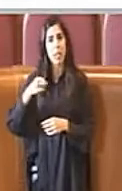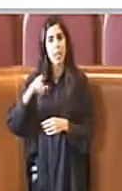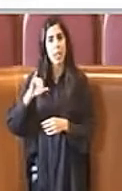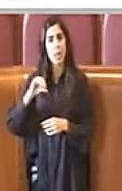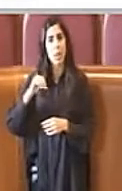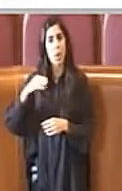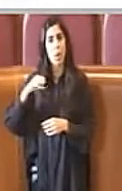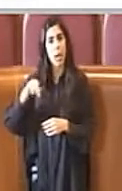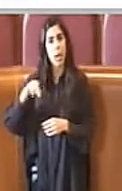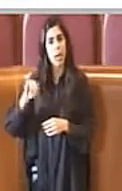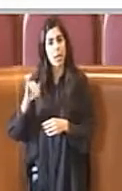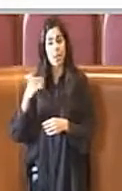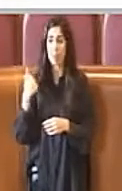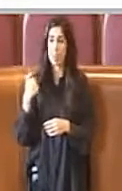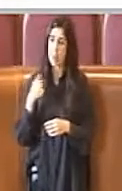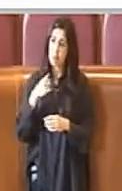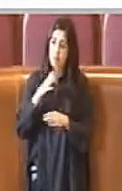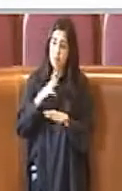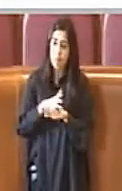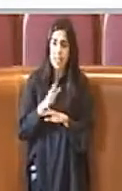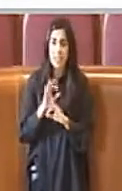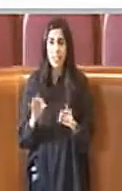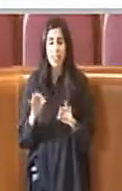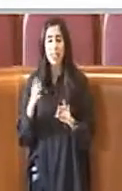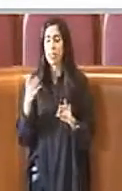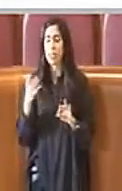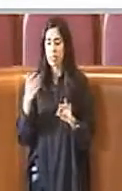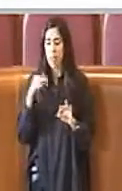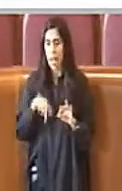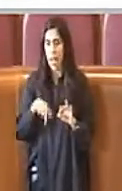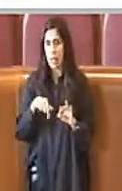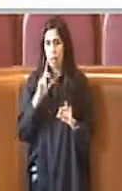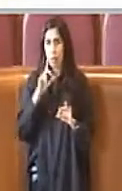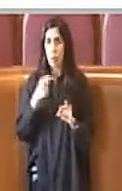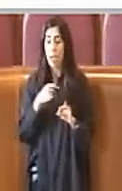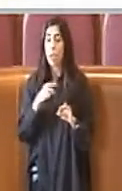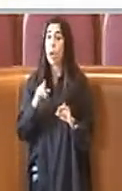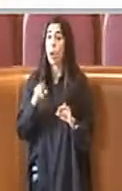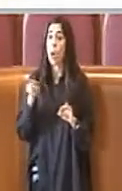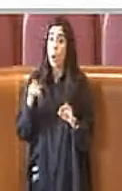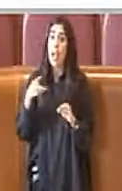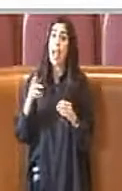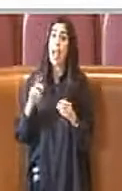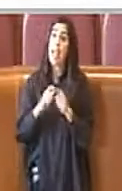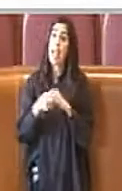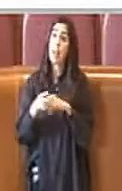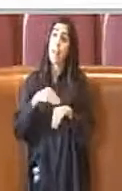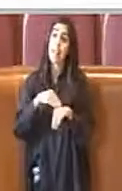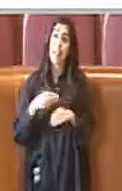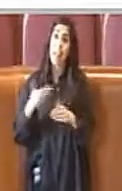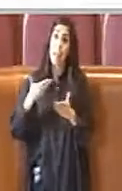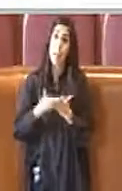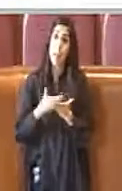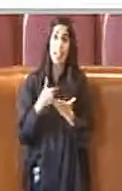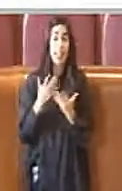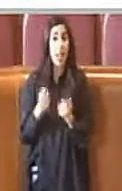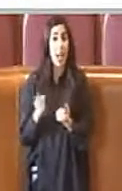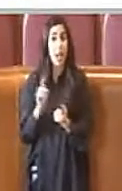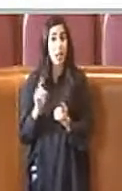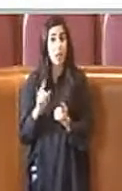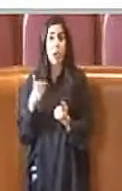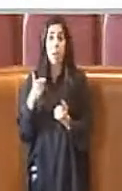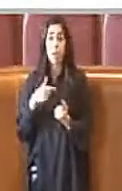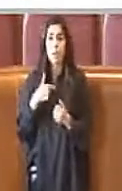semplicemente non abbiamo affatto quegli emendamenti perché è appunto diciamo qualche modo ho seguito anche l'indicazione degli